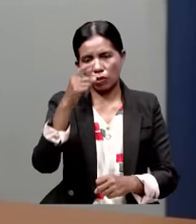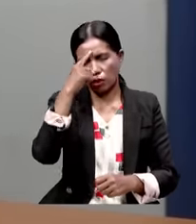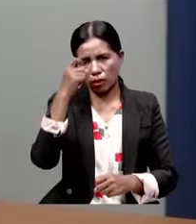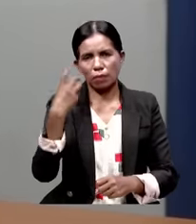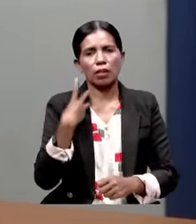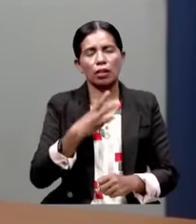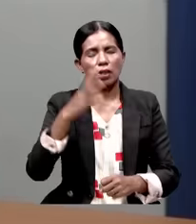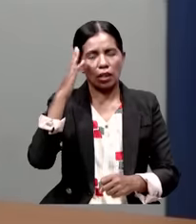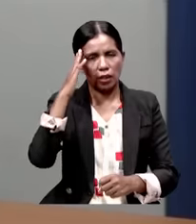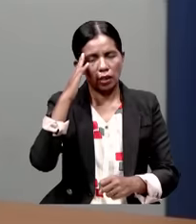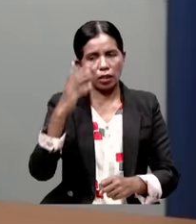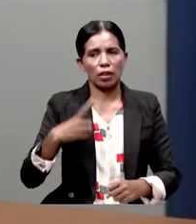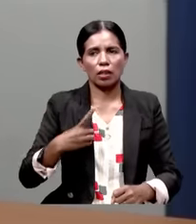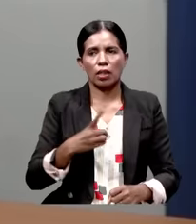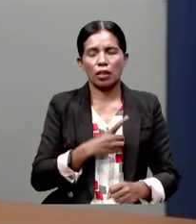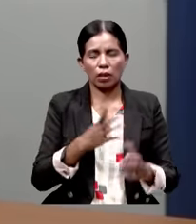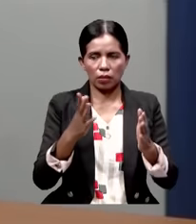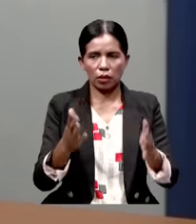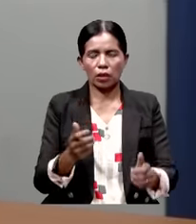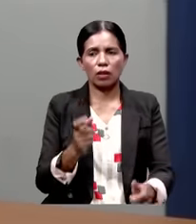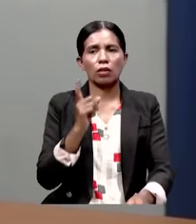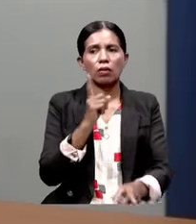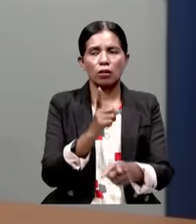kata deputado sirane